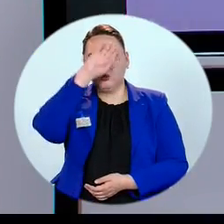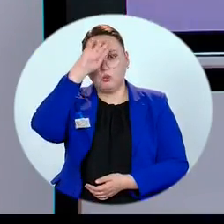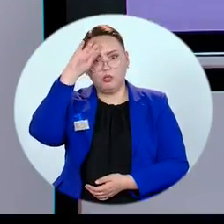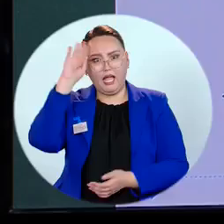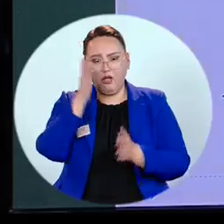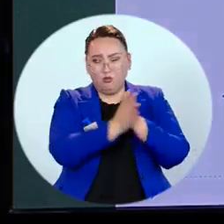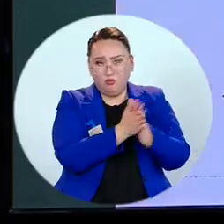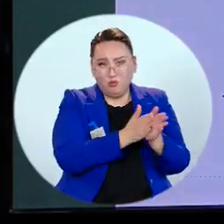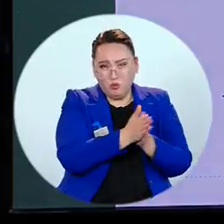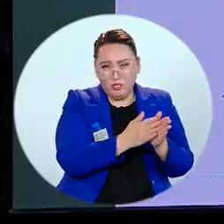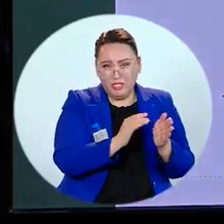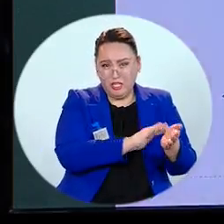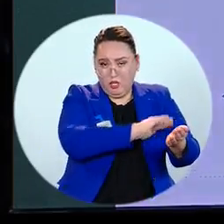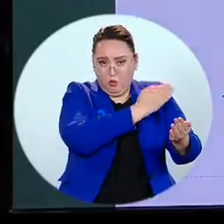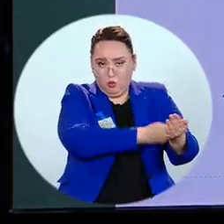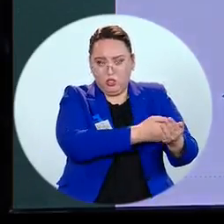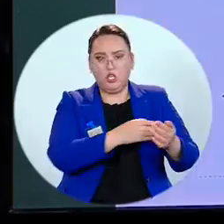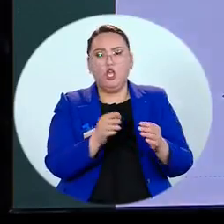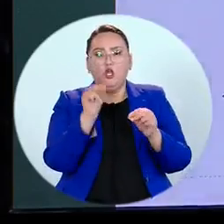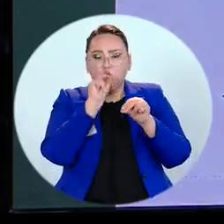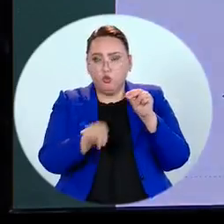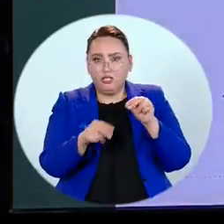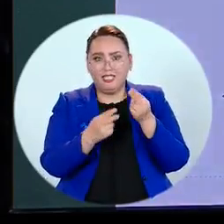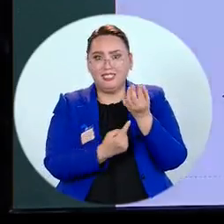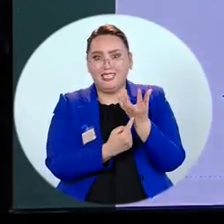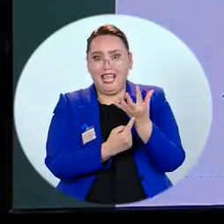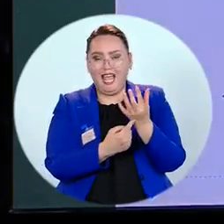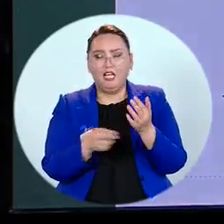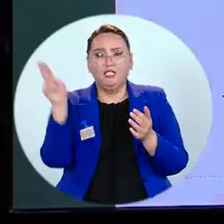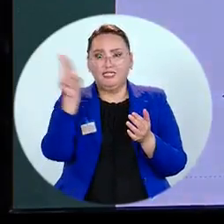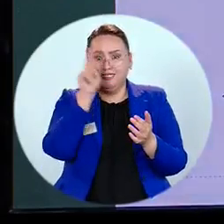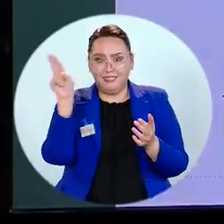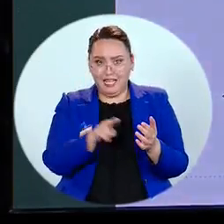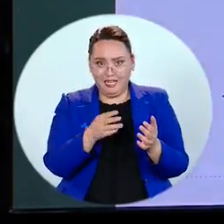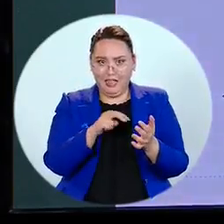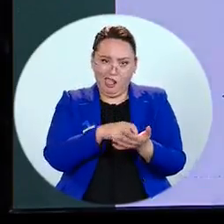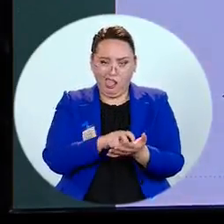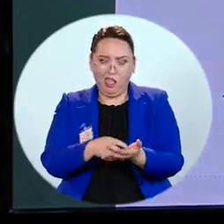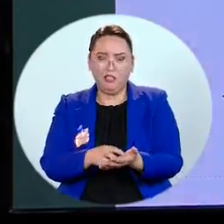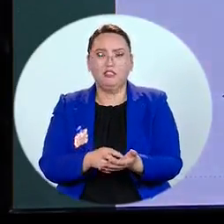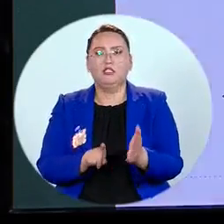ཁ གེག པའི གཐུད